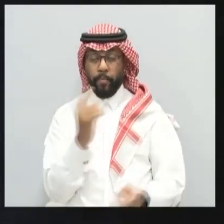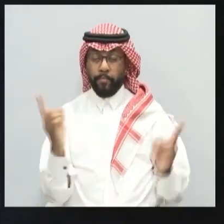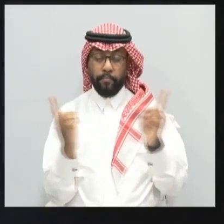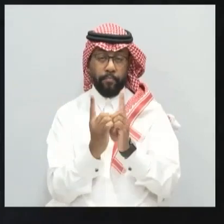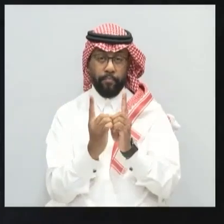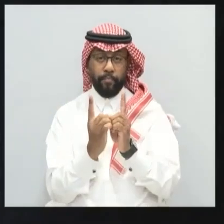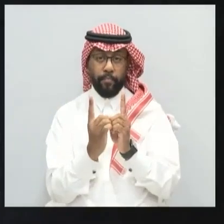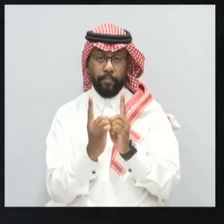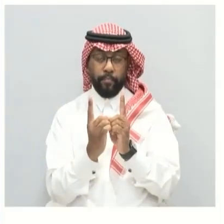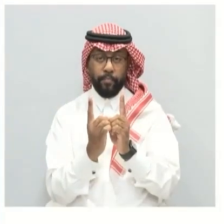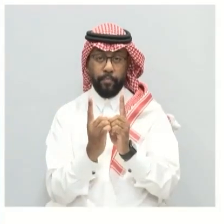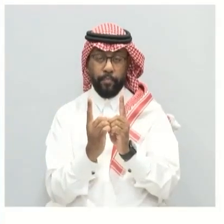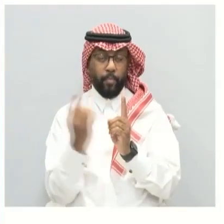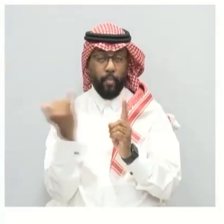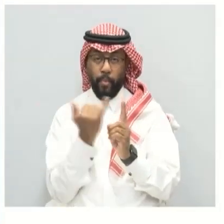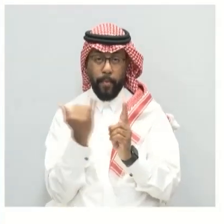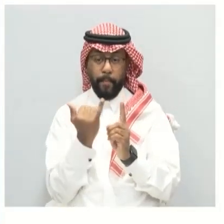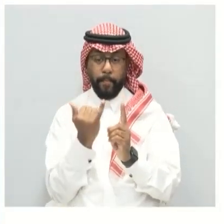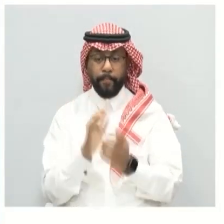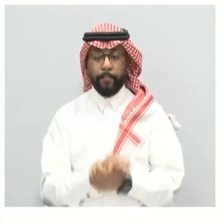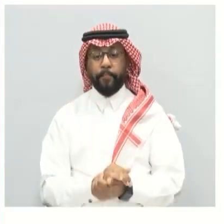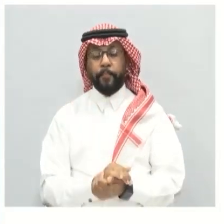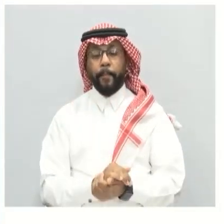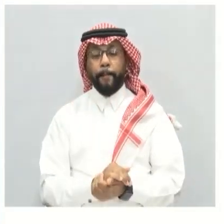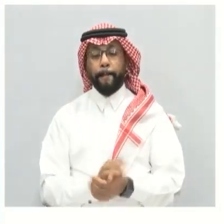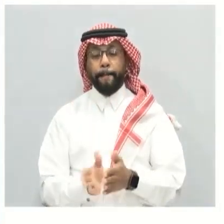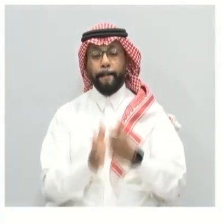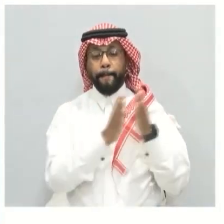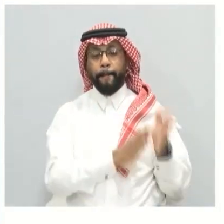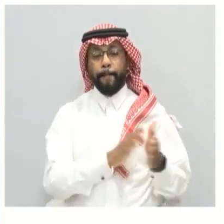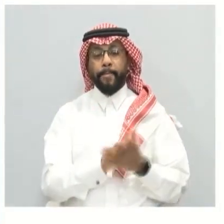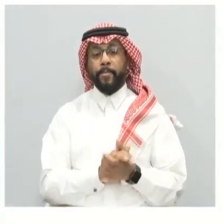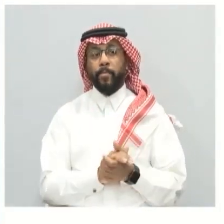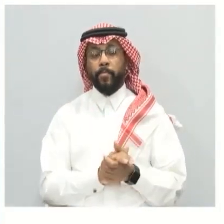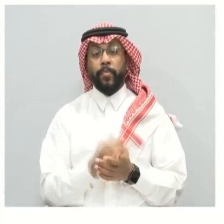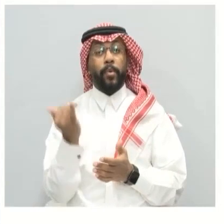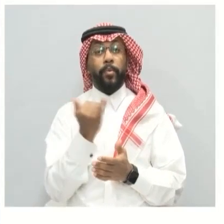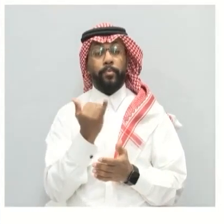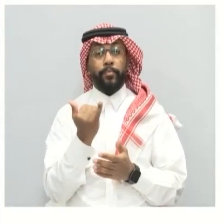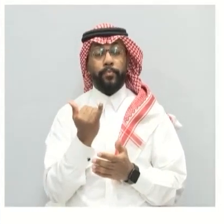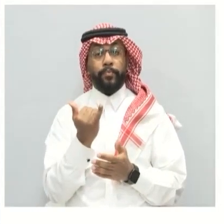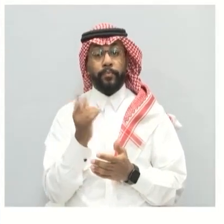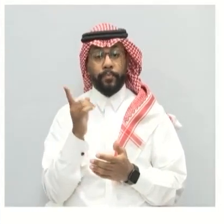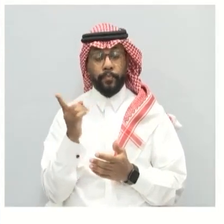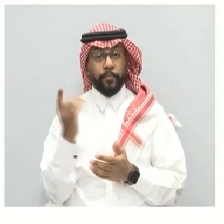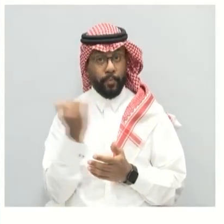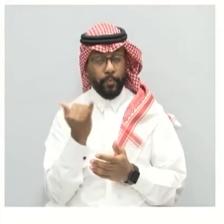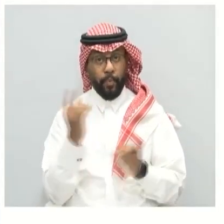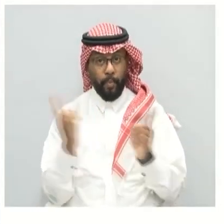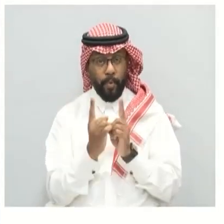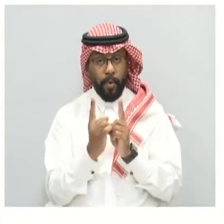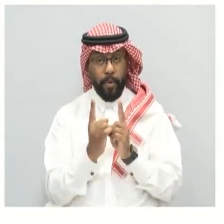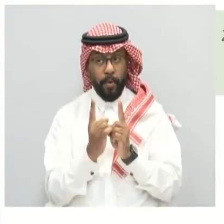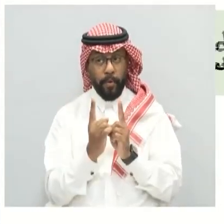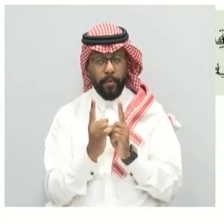للمتقدم للوظيفه كذلك من النقاط التي تشكل اهميه ل المقابله الشخصيه